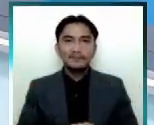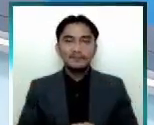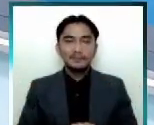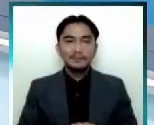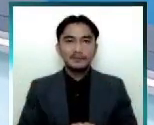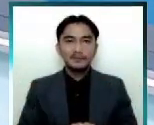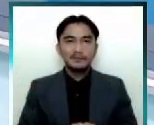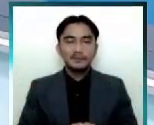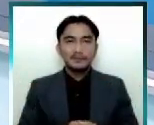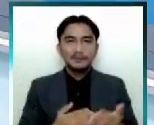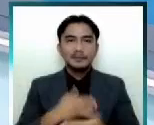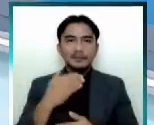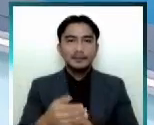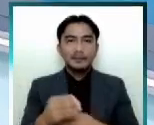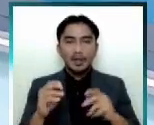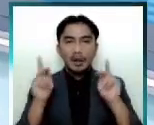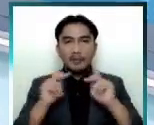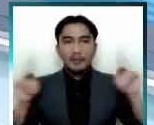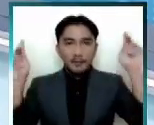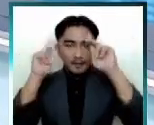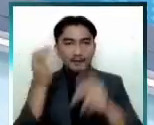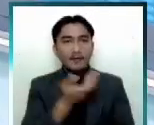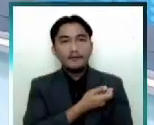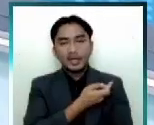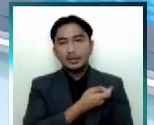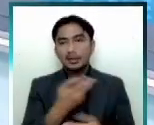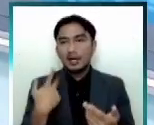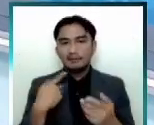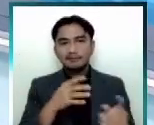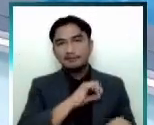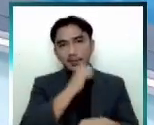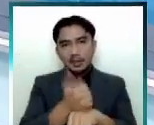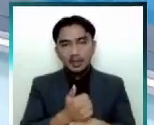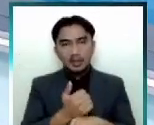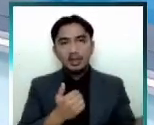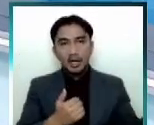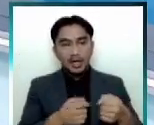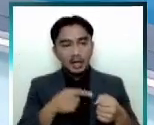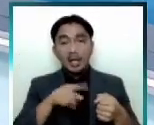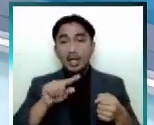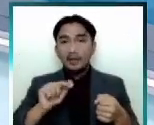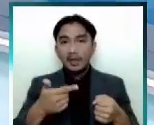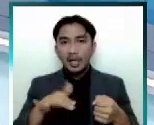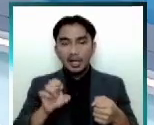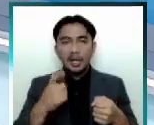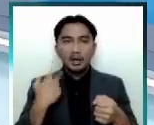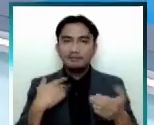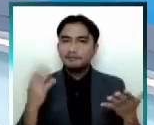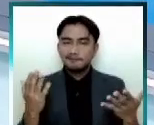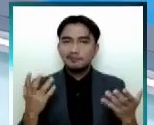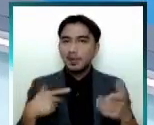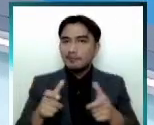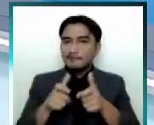Itinalaga ni Pope Francis si Cardinal Luis Antonio Tagle bilang kanyang special envoy sa pinakamalaking pagpupulong ng mga bishop sa Asia